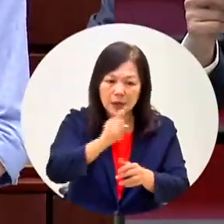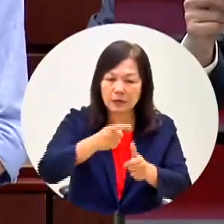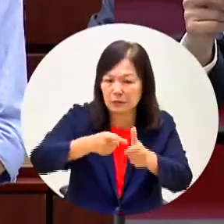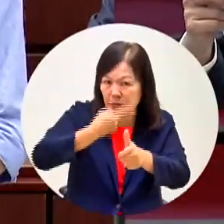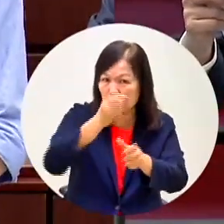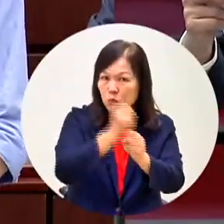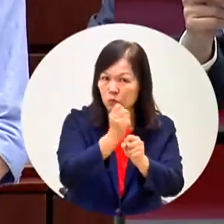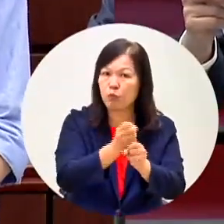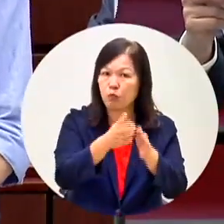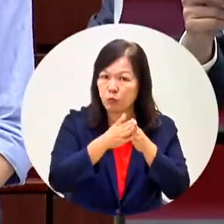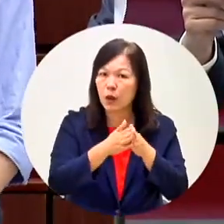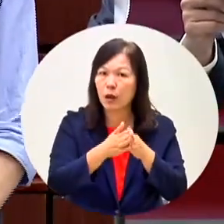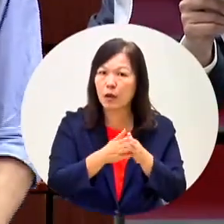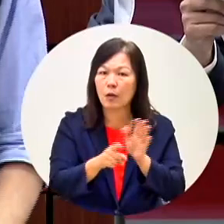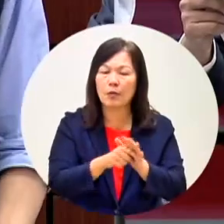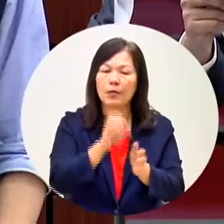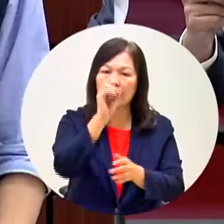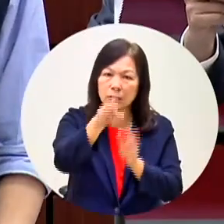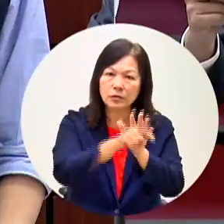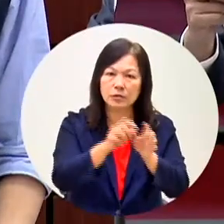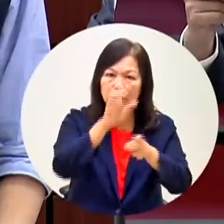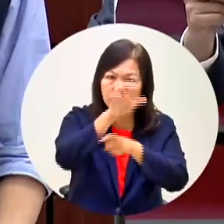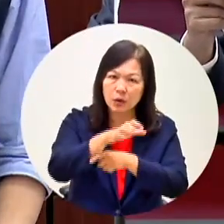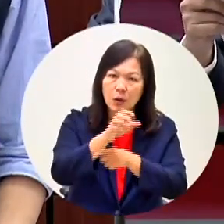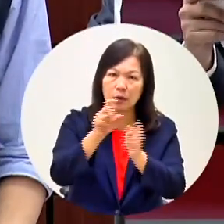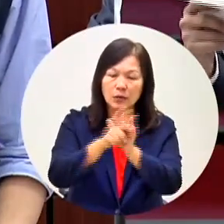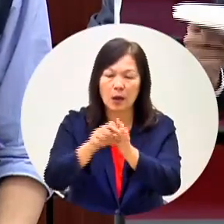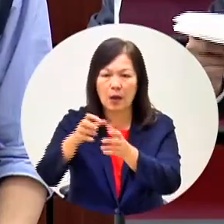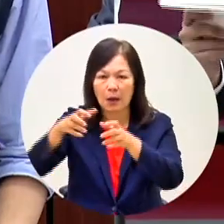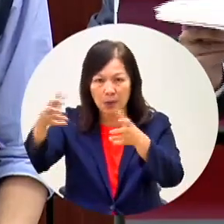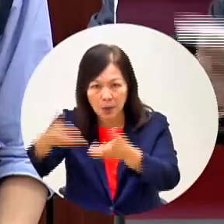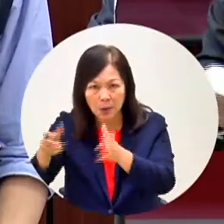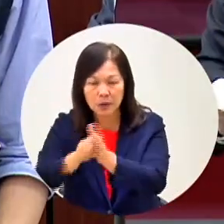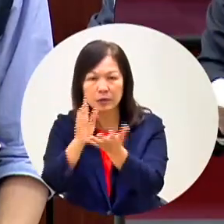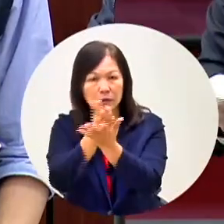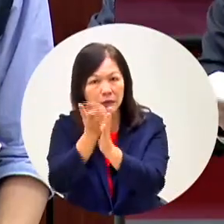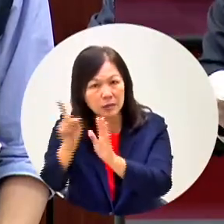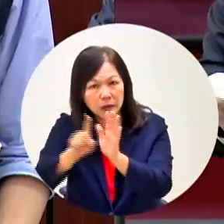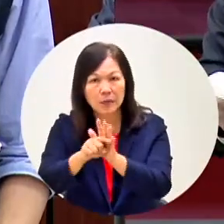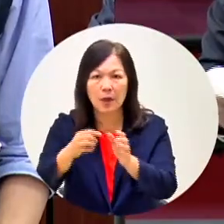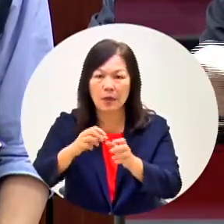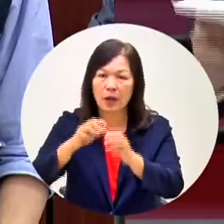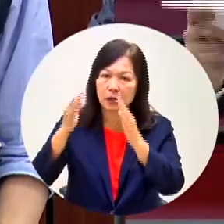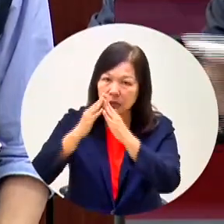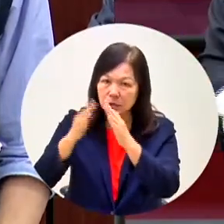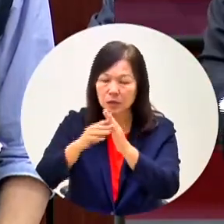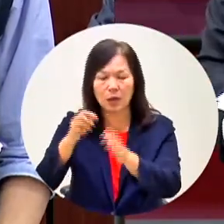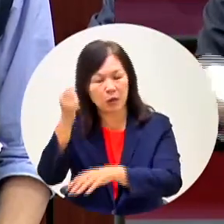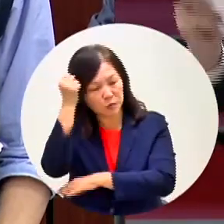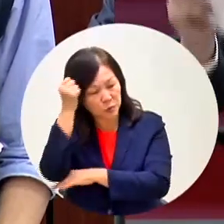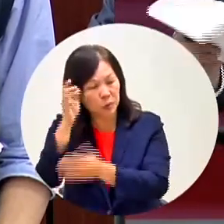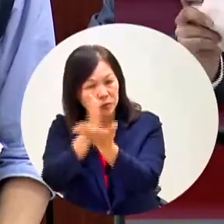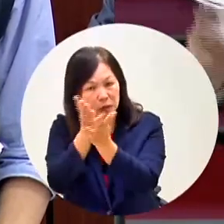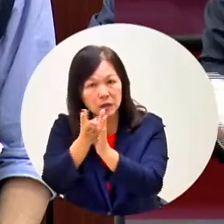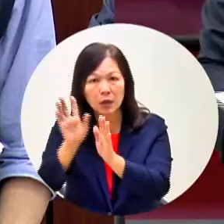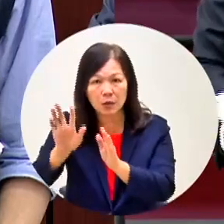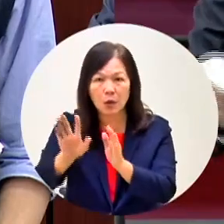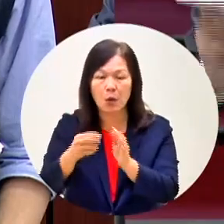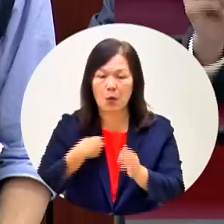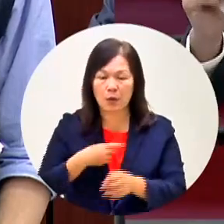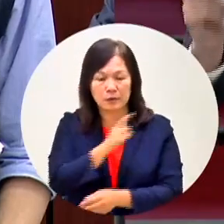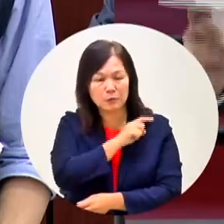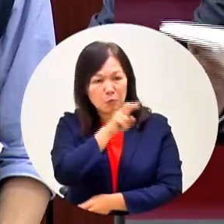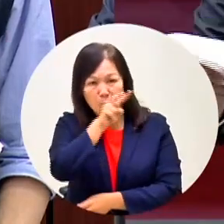农林渔牧类、矿业、制造业等等，还有不动产、住宿、餐饮。就目前为止我的观察，你在做的事情，所有的货卖得出